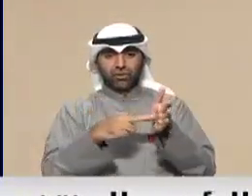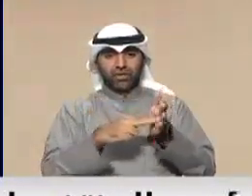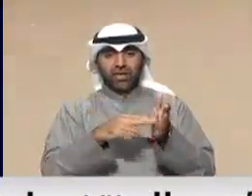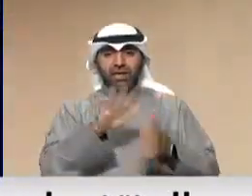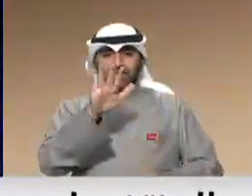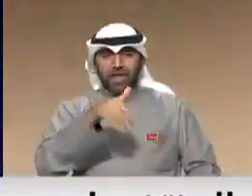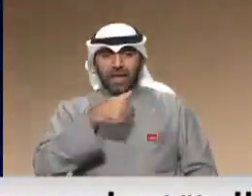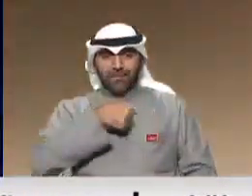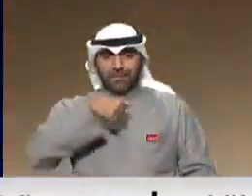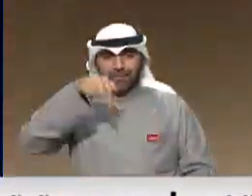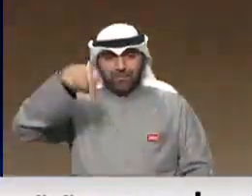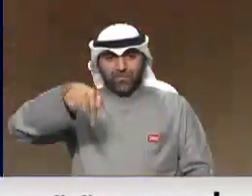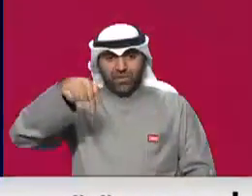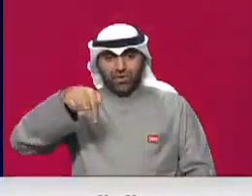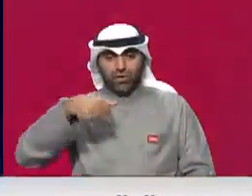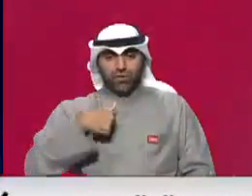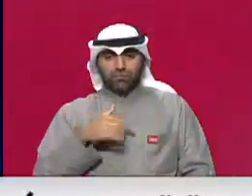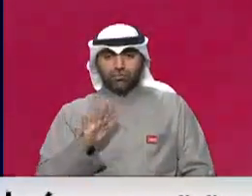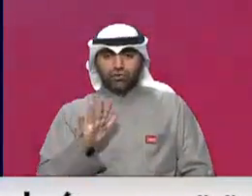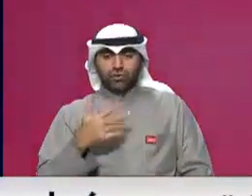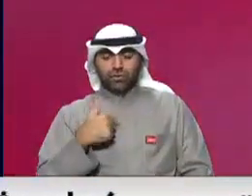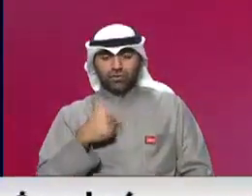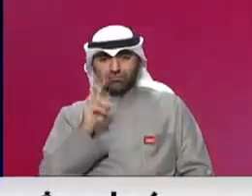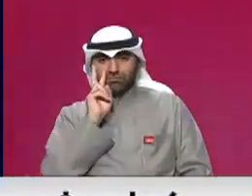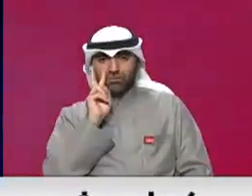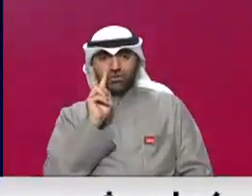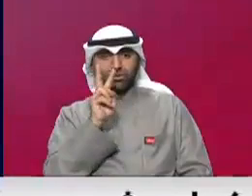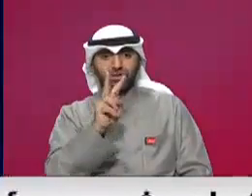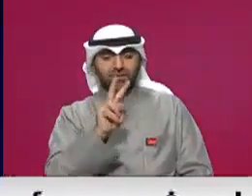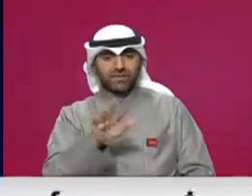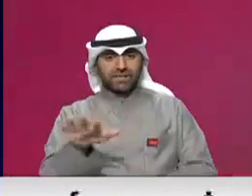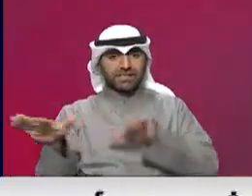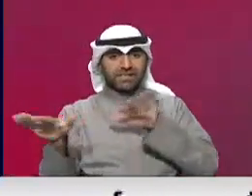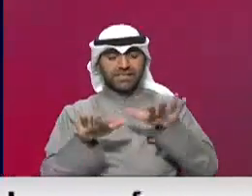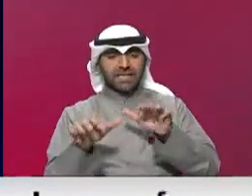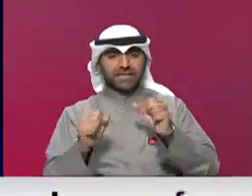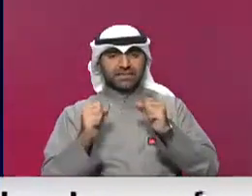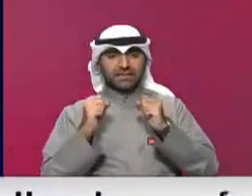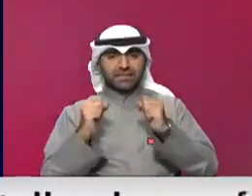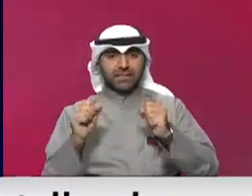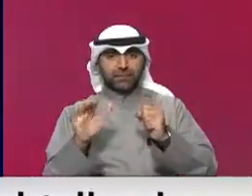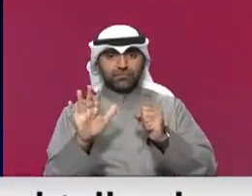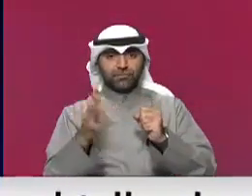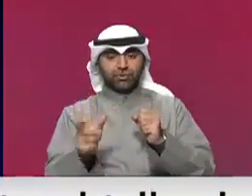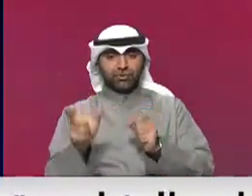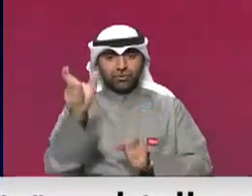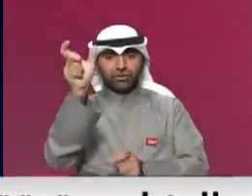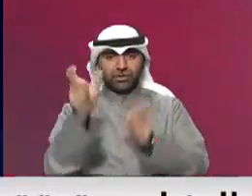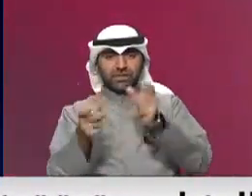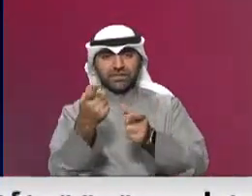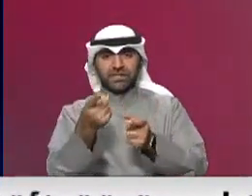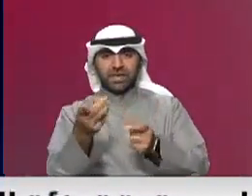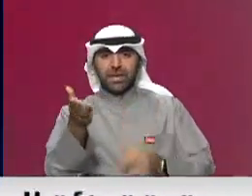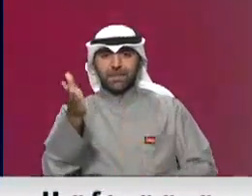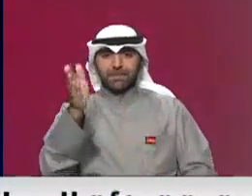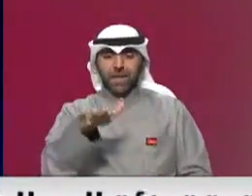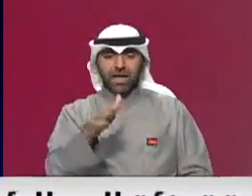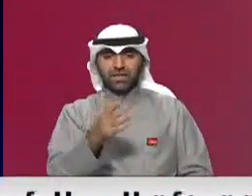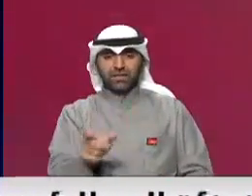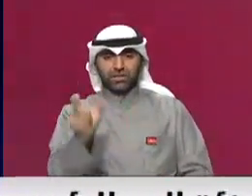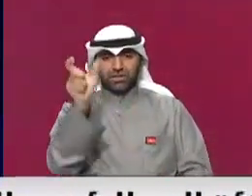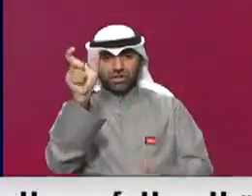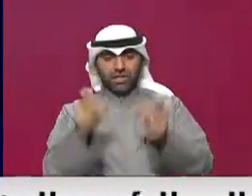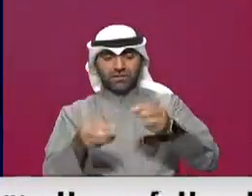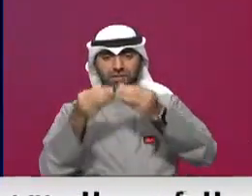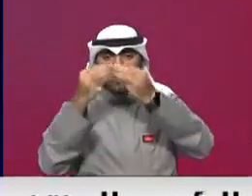اليوم أو أمس بالليل خرجت أشتري ماي تجمدت من البرد وأنا لابس كامل لبسي، فما بالك الناس في يعني في